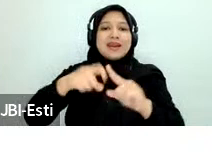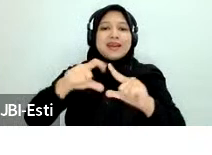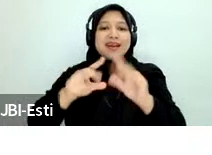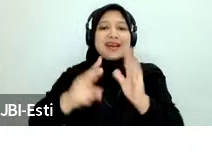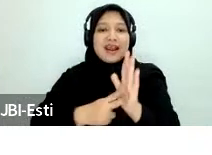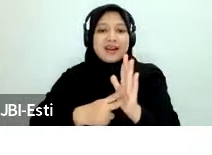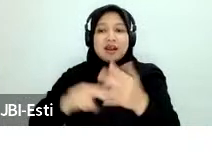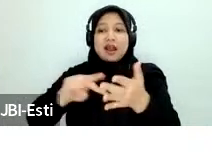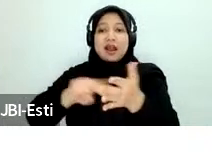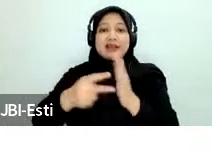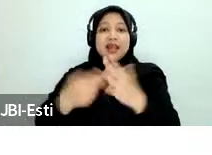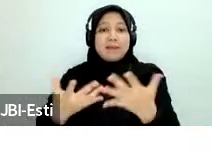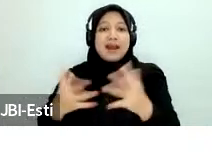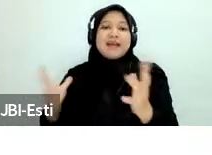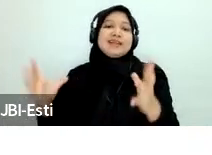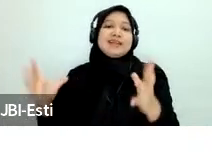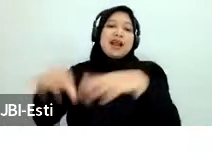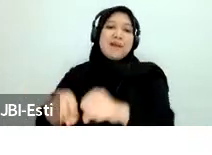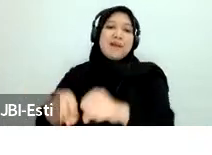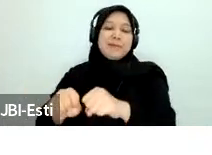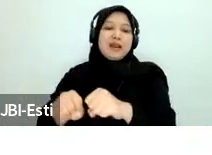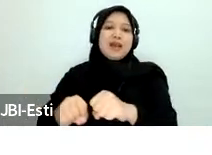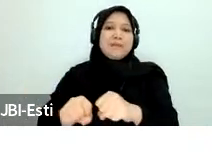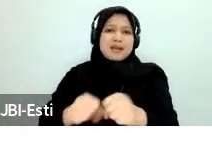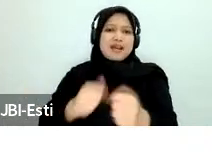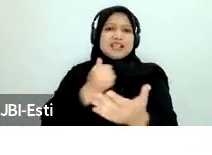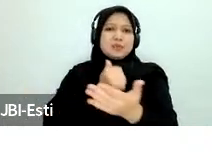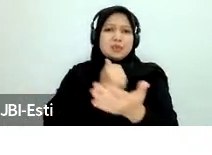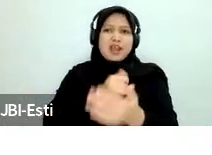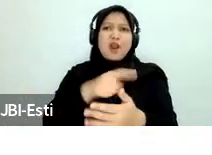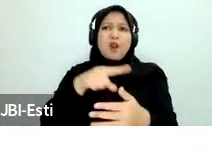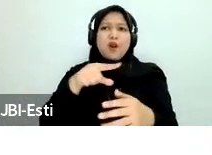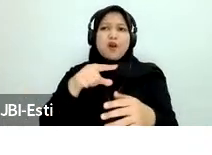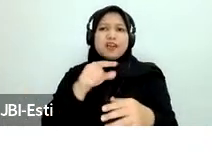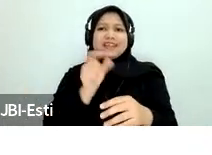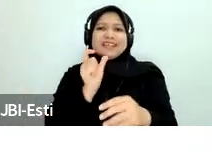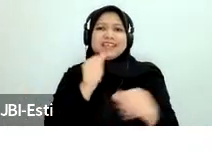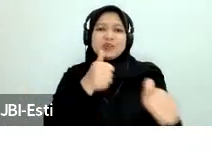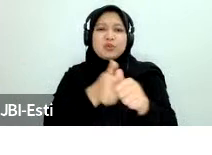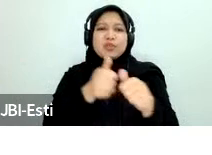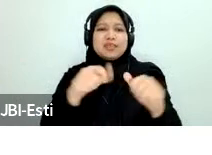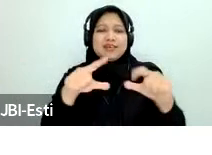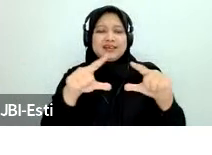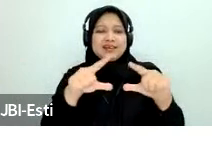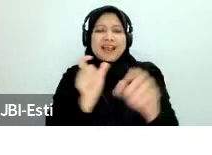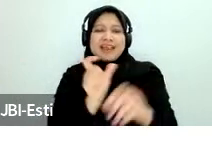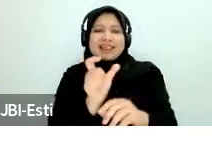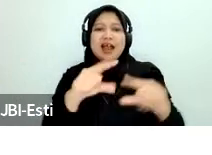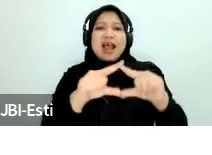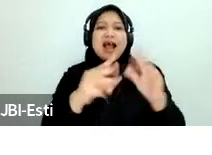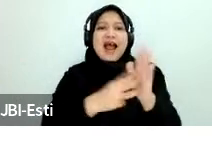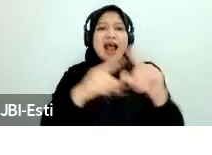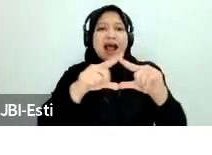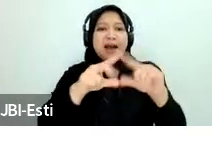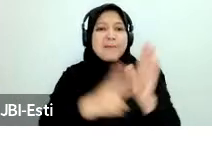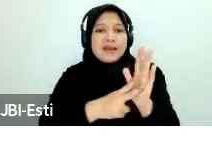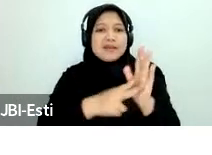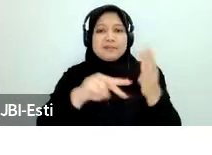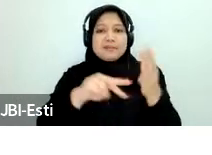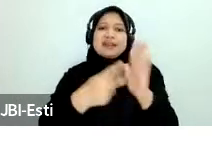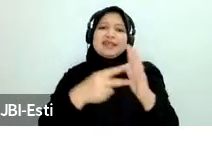harusnya aman ya aman betul kemudian sekarang diproduksi lagi bahasa-bahasa seperti